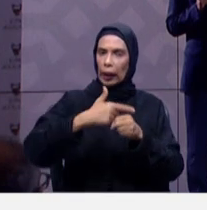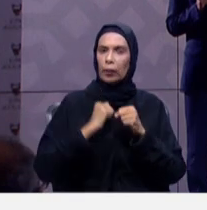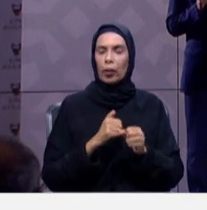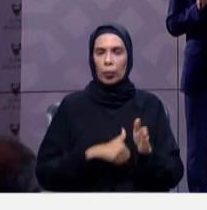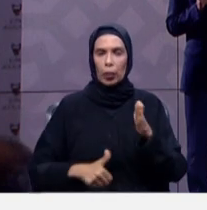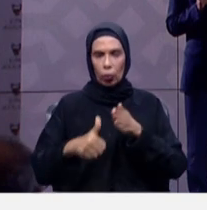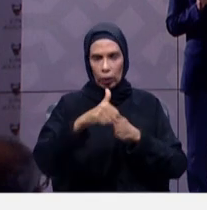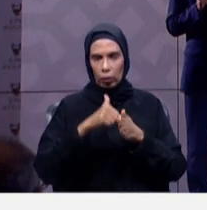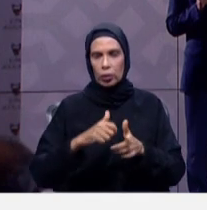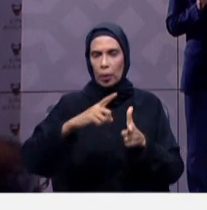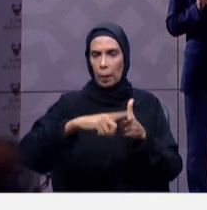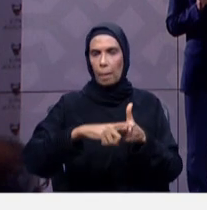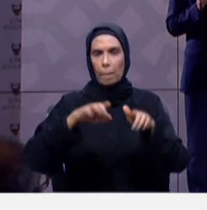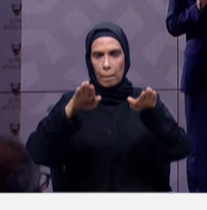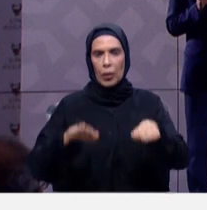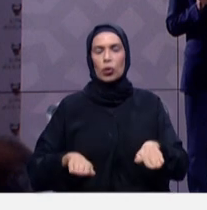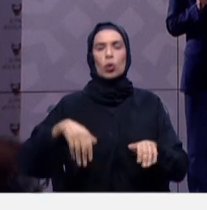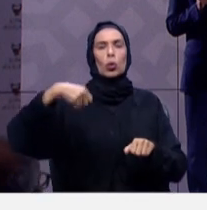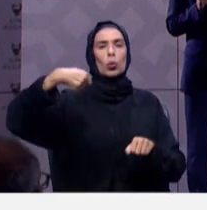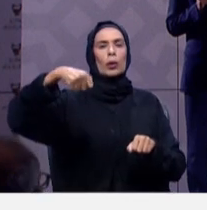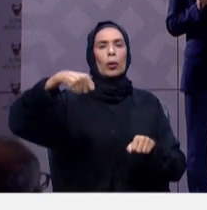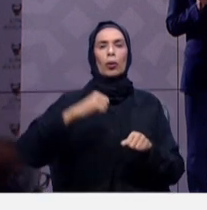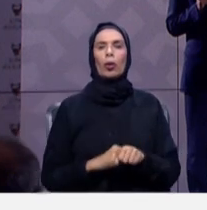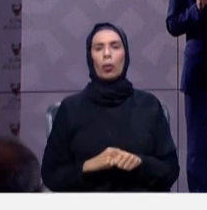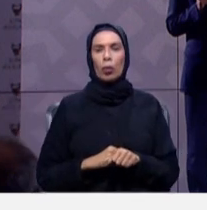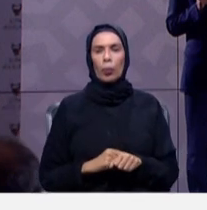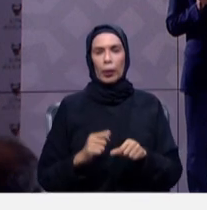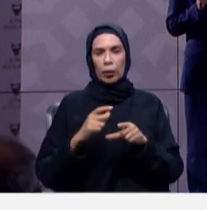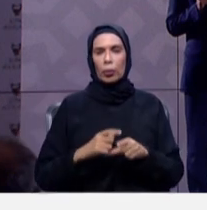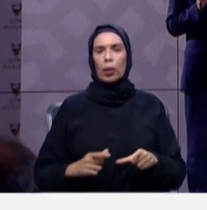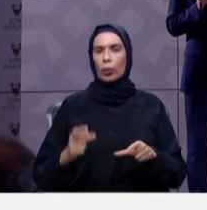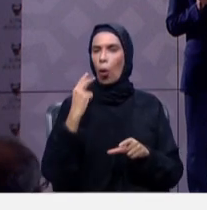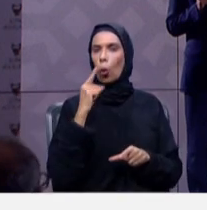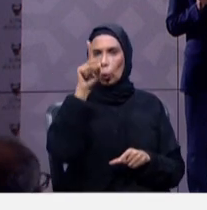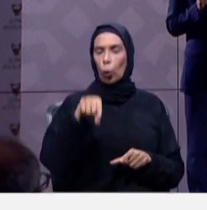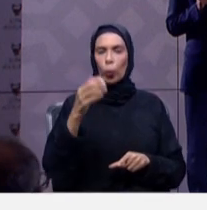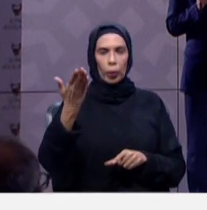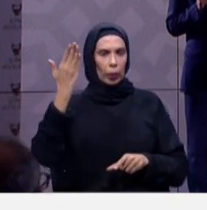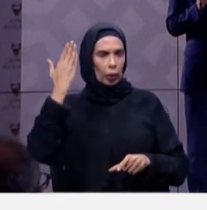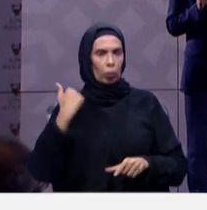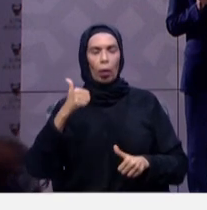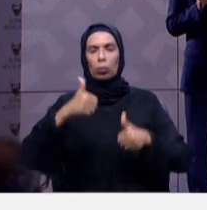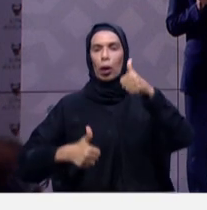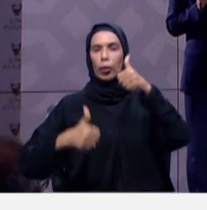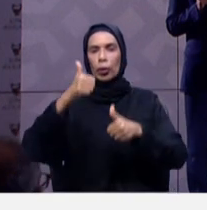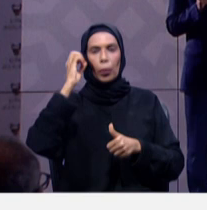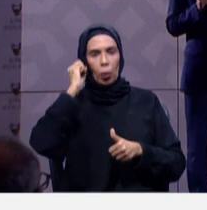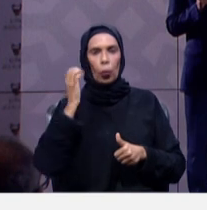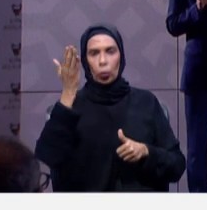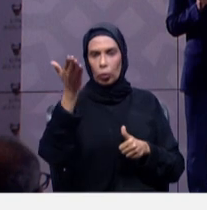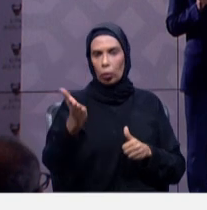الأعلى نائب الأول لرئيس مجلس الوزراء، عقدت على مدى اليومين الماضيين مرحلة تقييم المقترحات